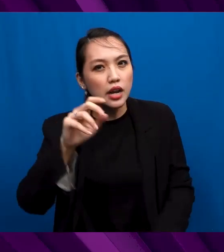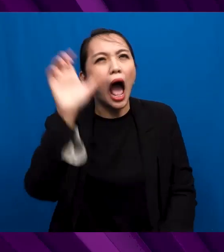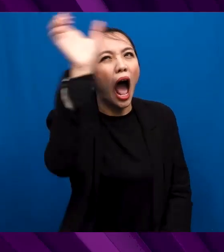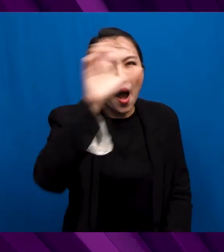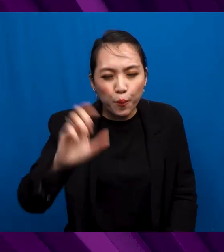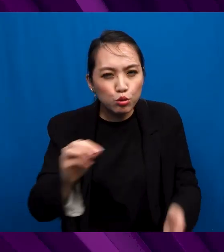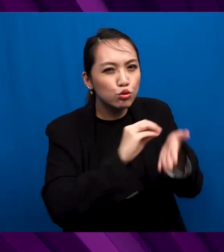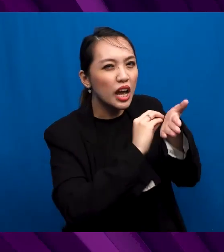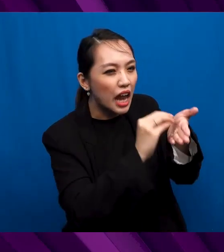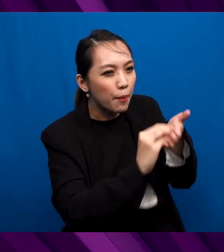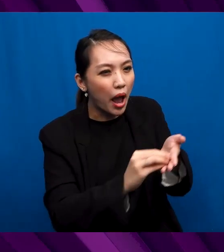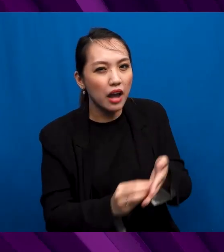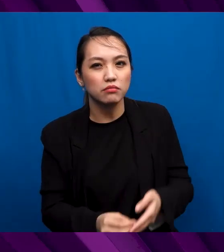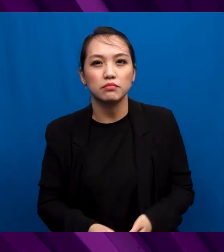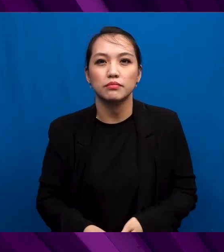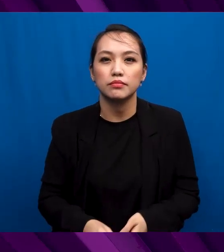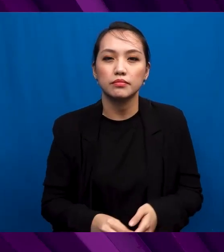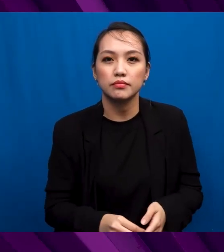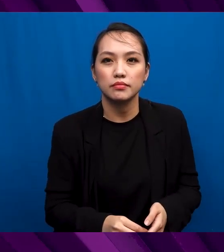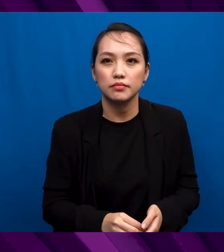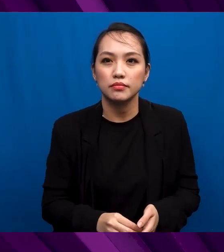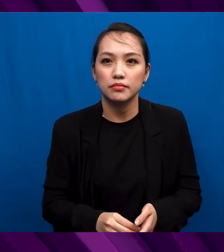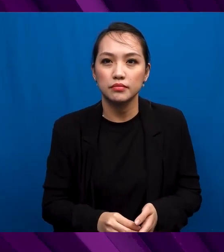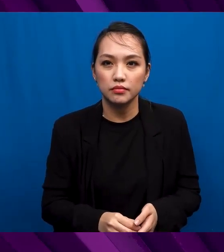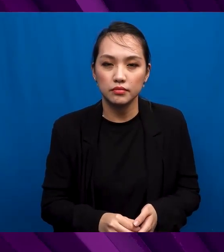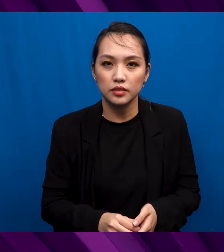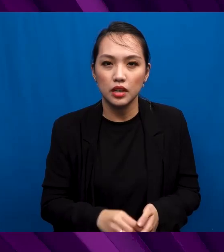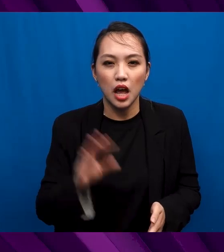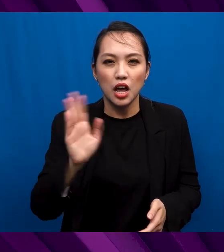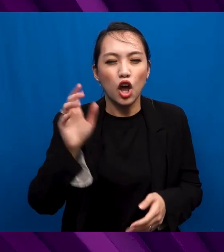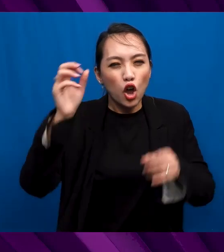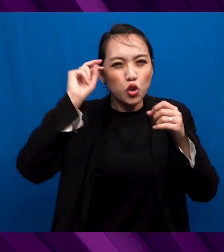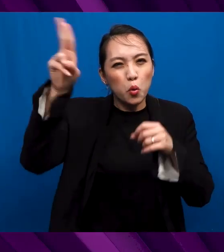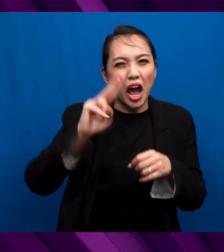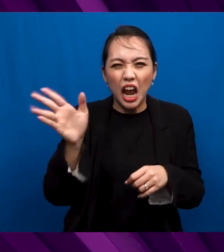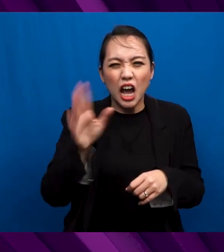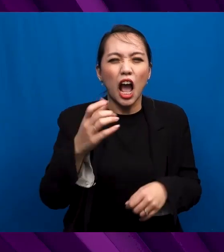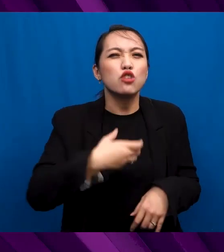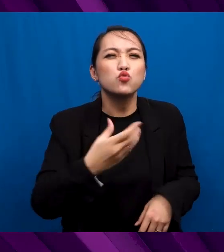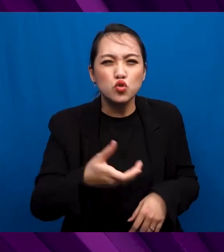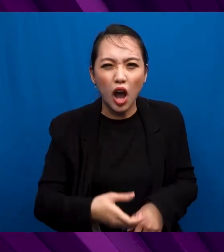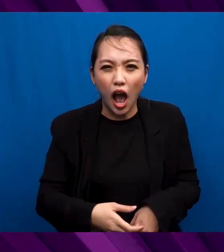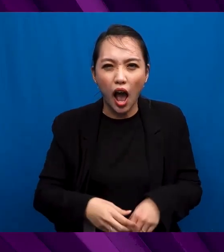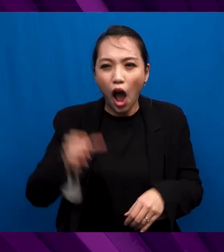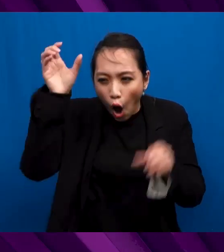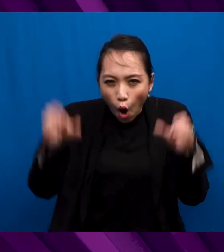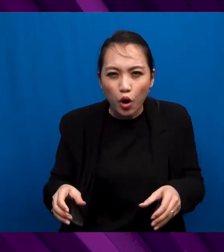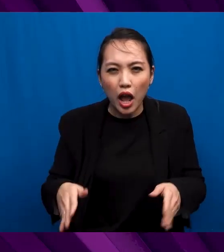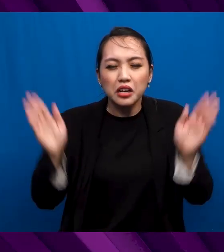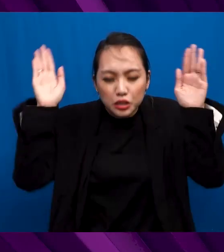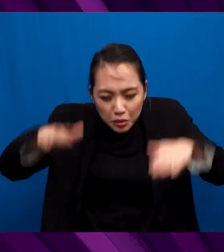mereka dari orang-orang percaya. Dihapuskan dari golongan umat pilihannya. Jangan main-main dengan